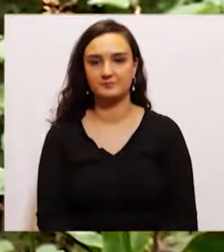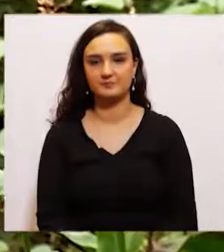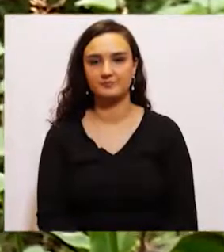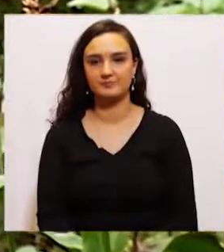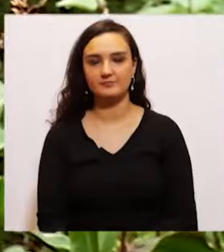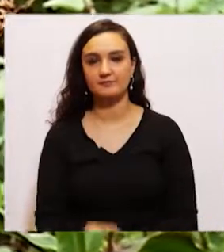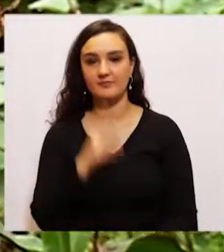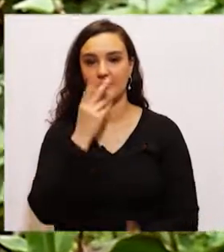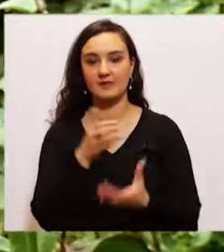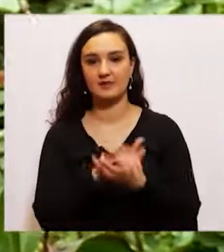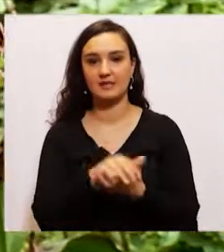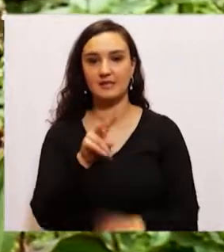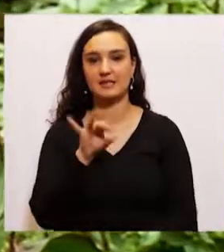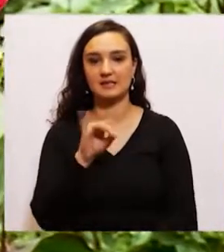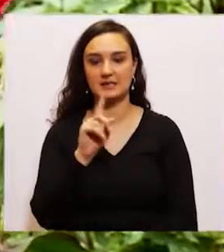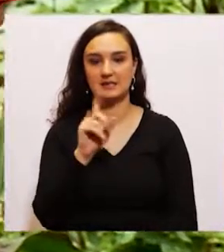ნახეთ, გაიცანით, ეს არის ლიზა.